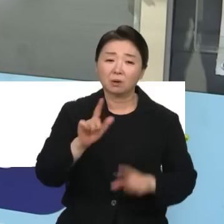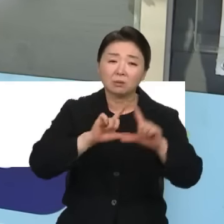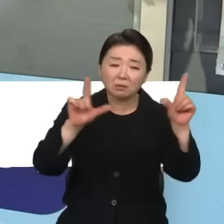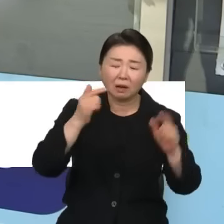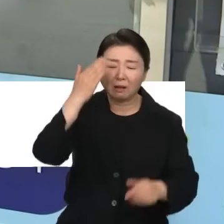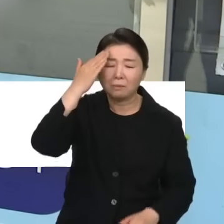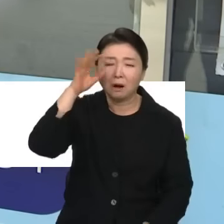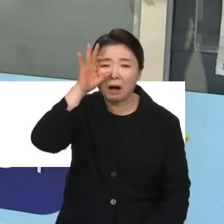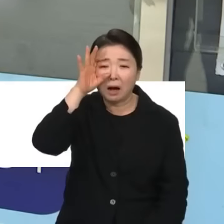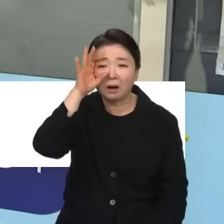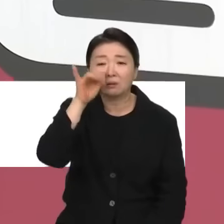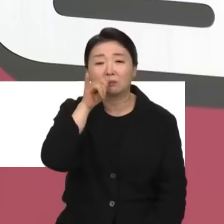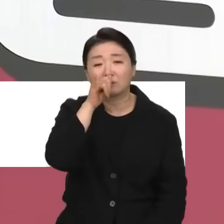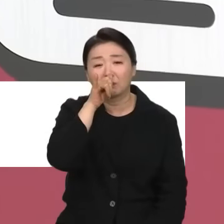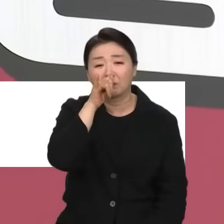주위가